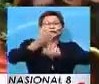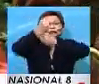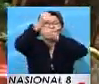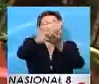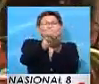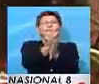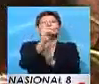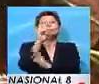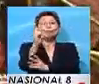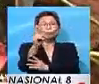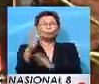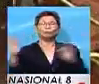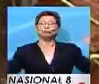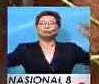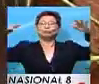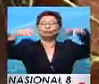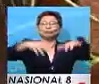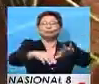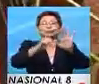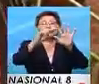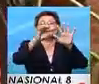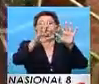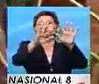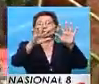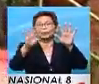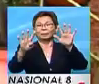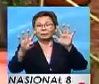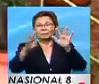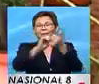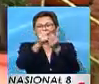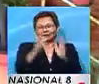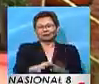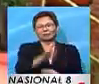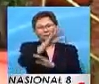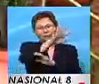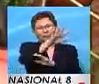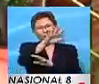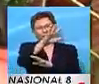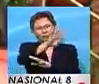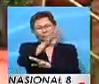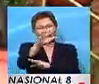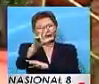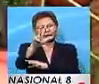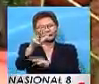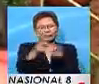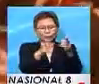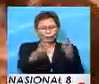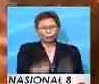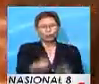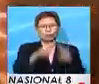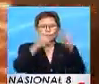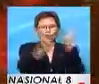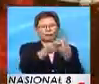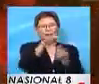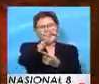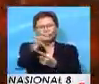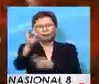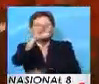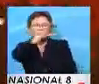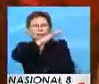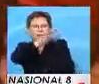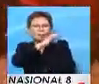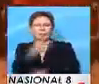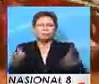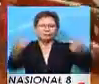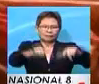du yang menghimpunkan 554 atlet 43 pengurus pasukan dan 88 jurulatih yang